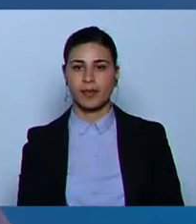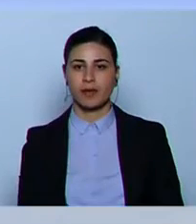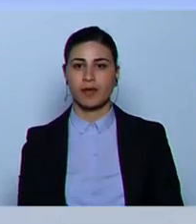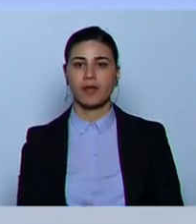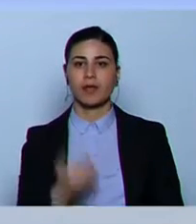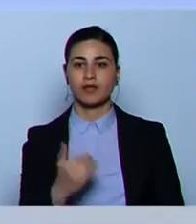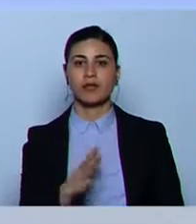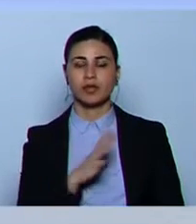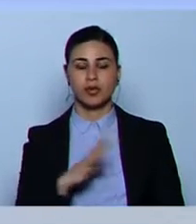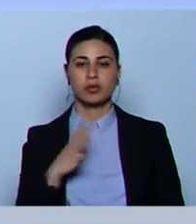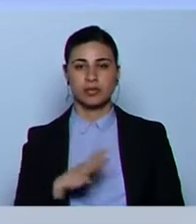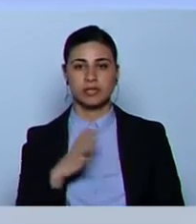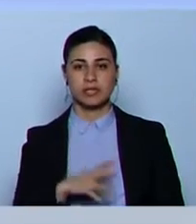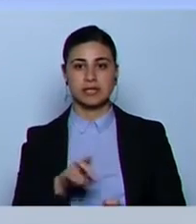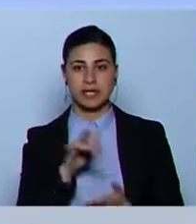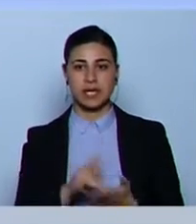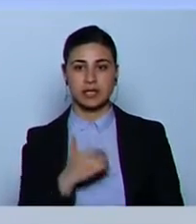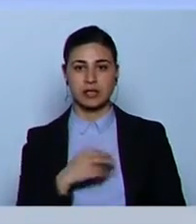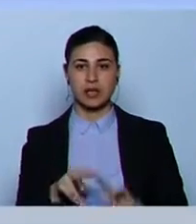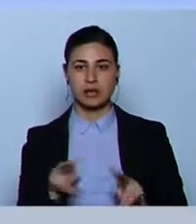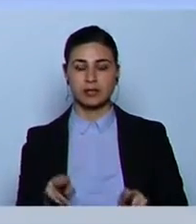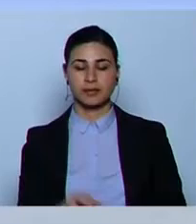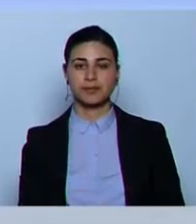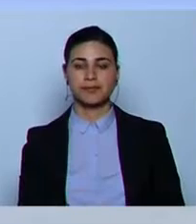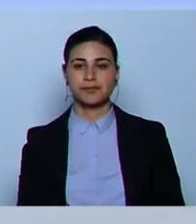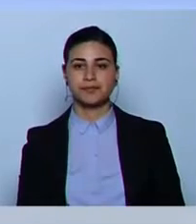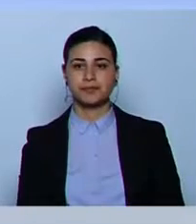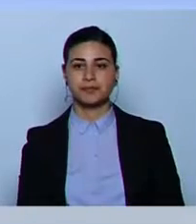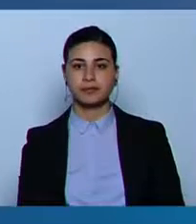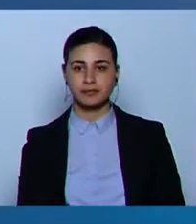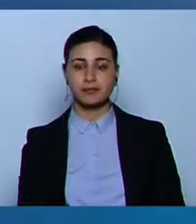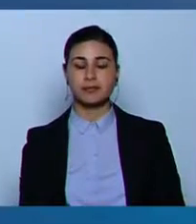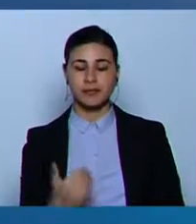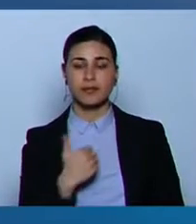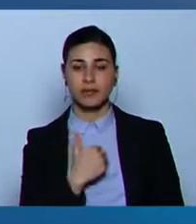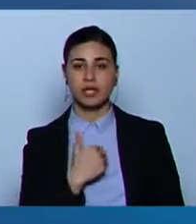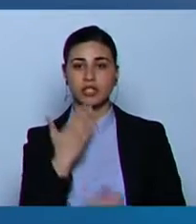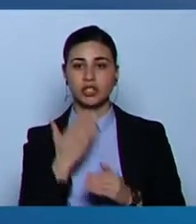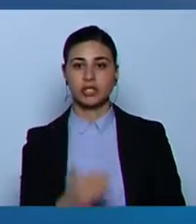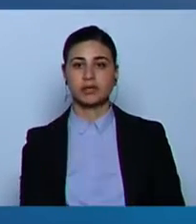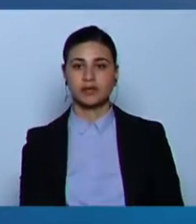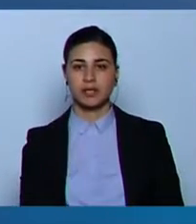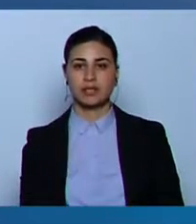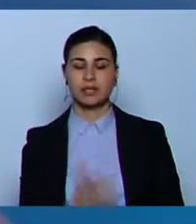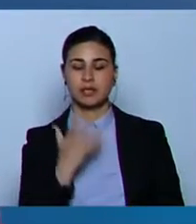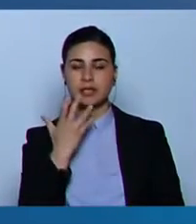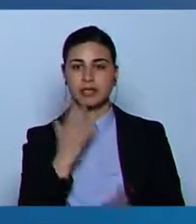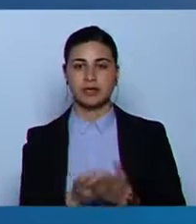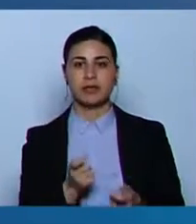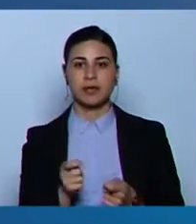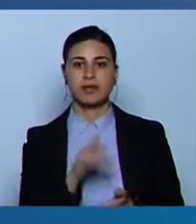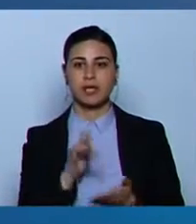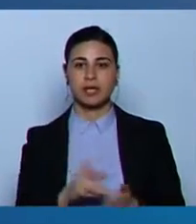გაწყობთ თელავი იყოს თბილისი ქალაქი? თვითმართველი ქალაქი გვინდა. არა, გაწყობთ, კითხვას გეუბნები. თვითმართველი ქალაქი გვინდა და